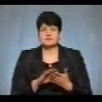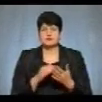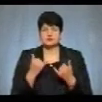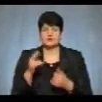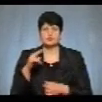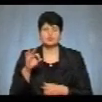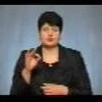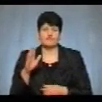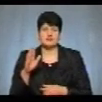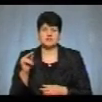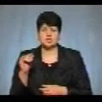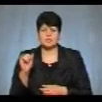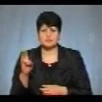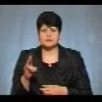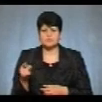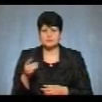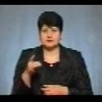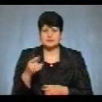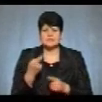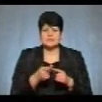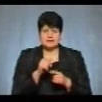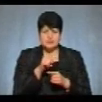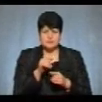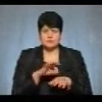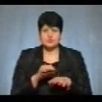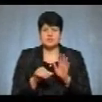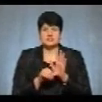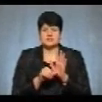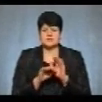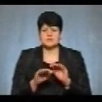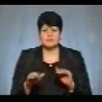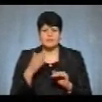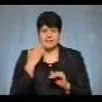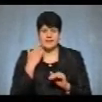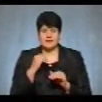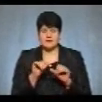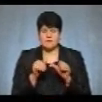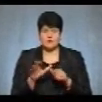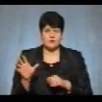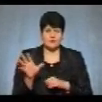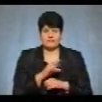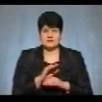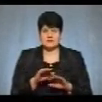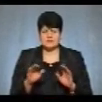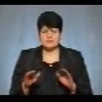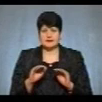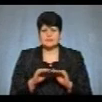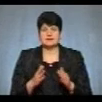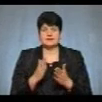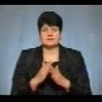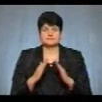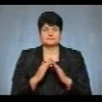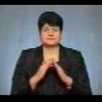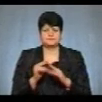Довжанка Тернопільського району. Інфекцію там підхопили 6 школярів. У всіх легка форма важкості перебігу захворювання. Діти перебувають на